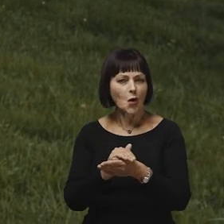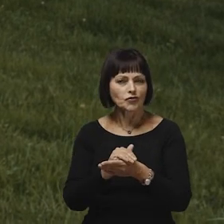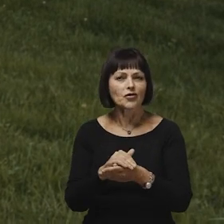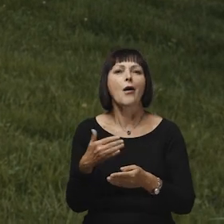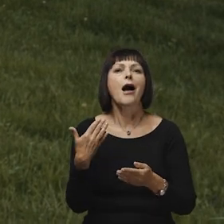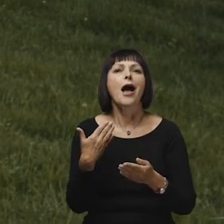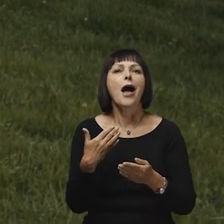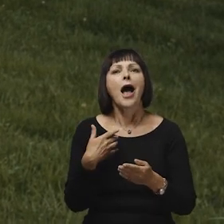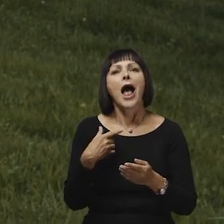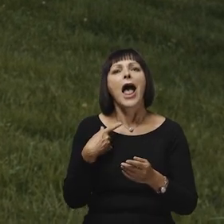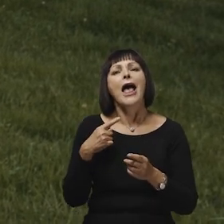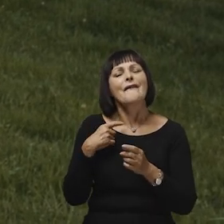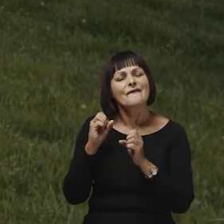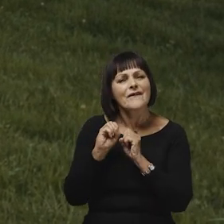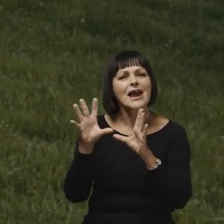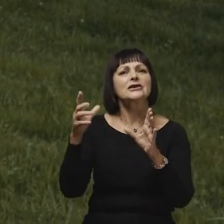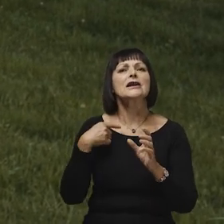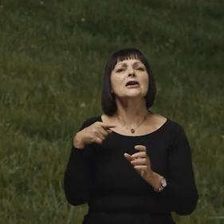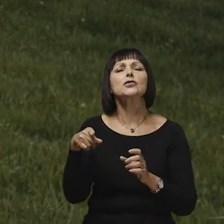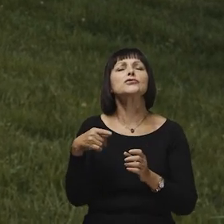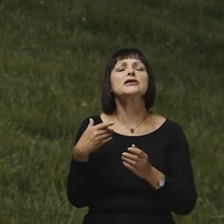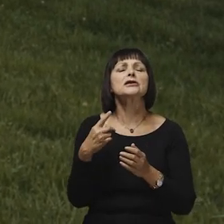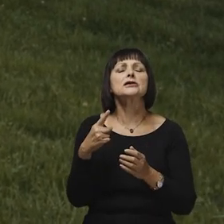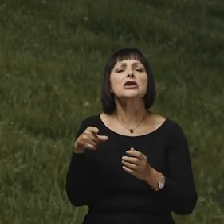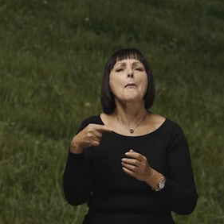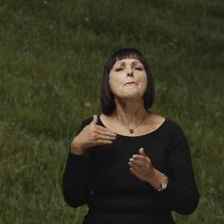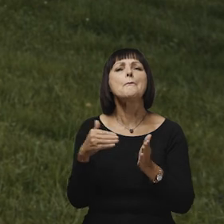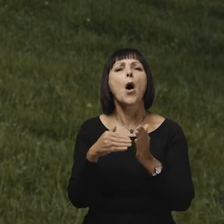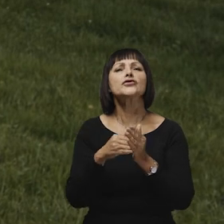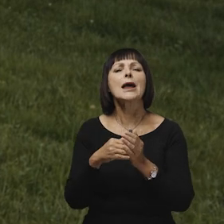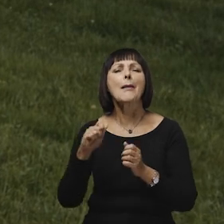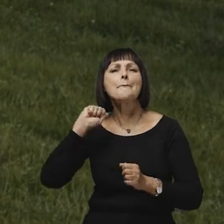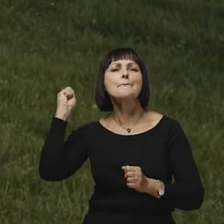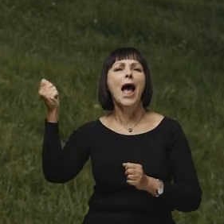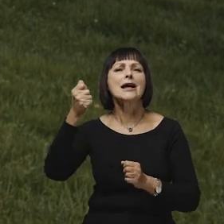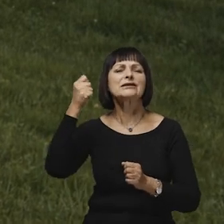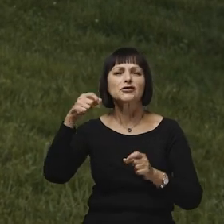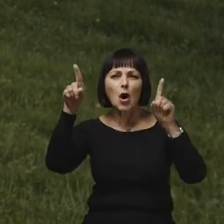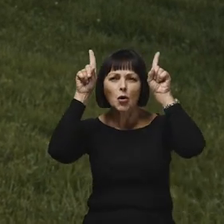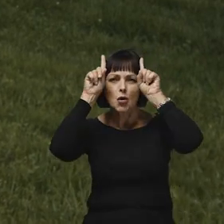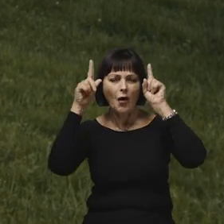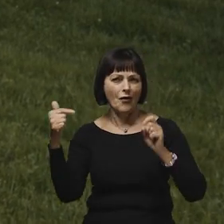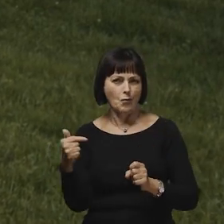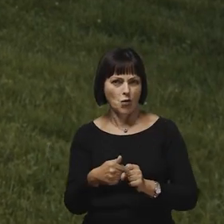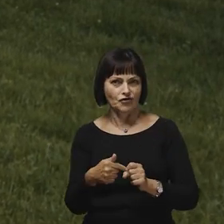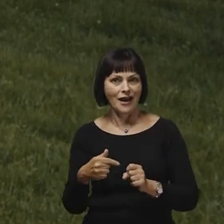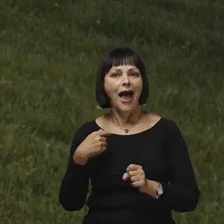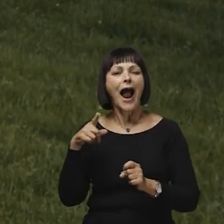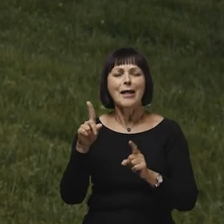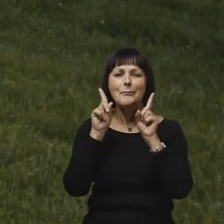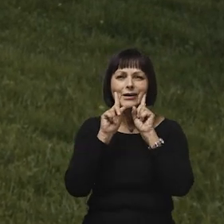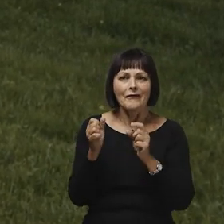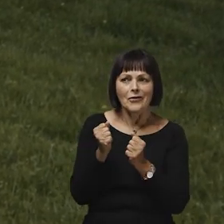ten odrzuciła, decyzję swoją uzasadniając potrzebą utrzymania gminnego pastwiska. Obawiano